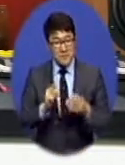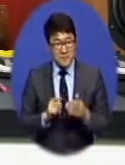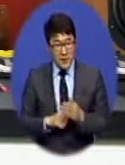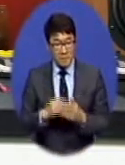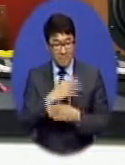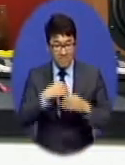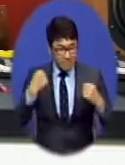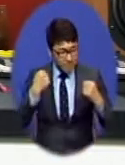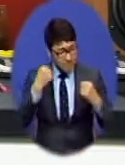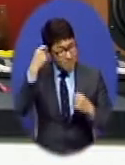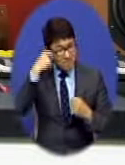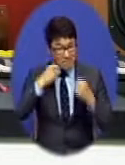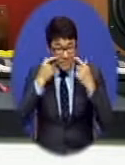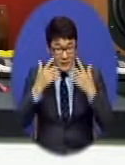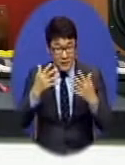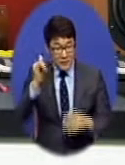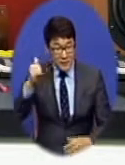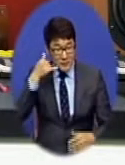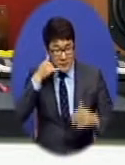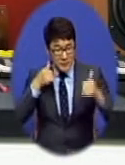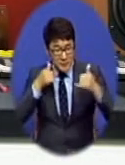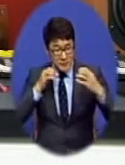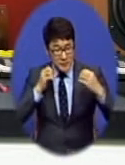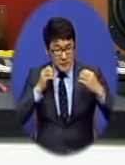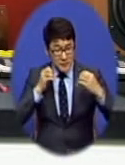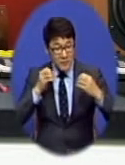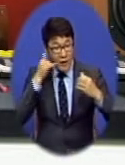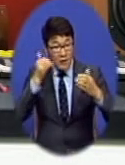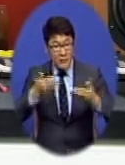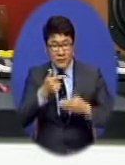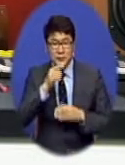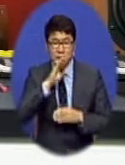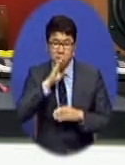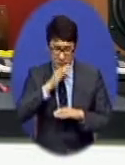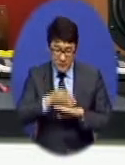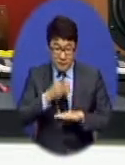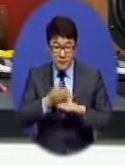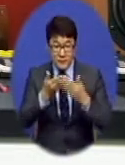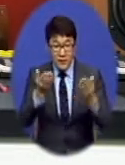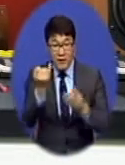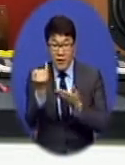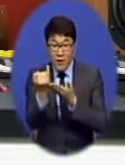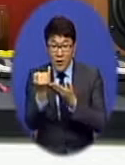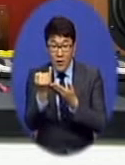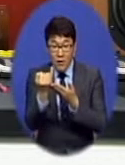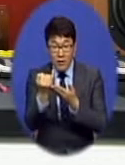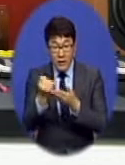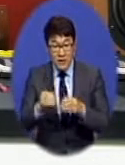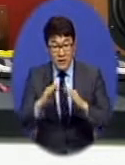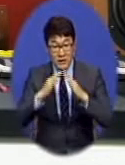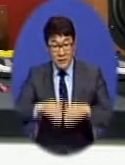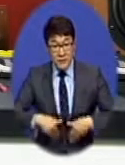이렇게 건강하신 것 같습니다. 이렇게 전화 주셔서 저희가 진심으로 감사드리고요. 박화자님, 경남